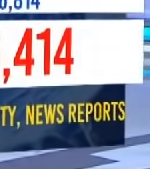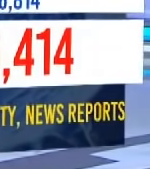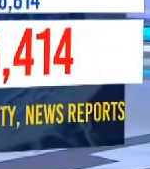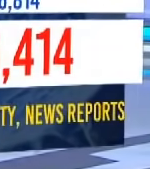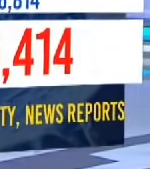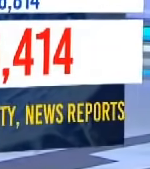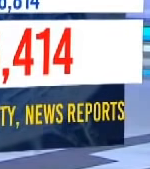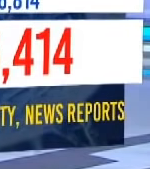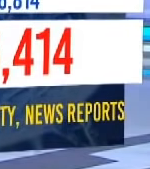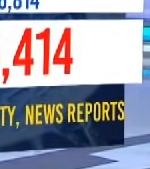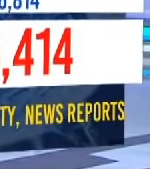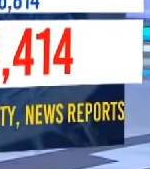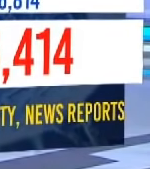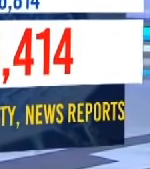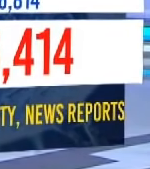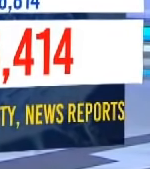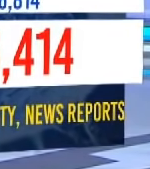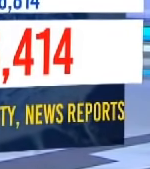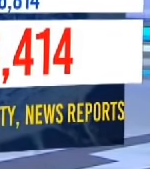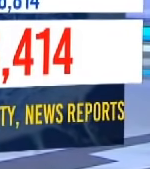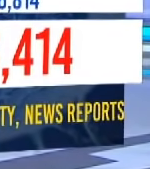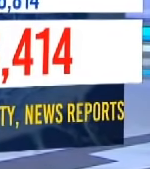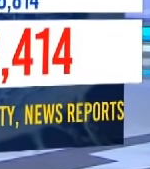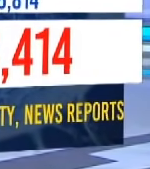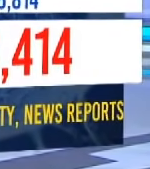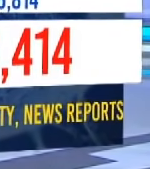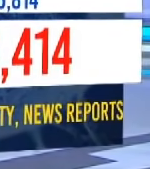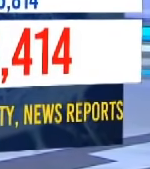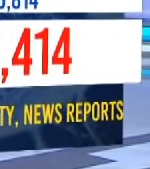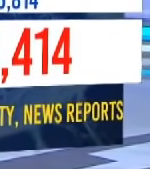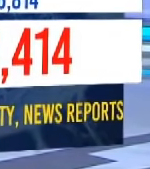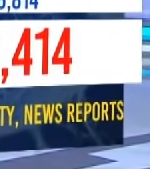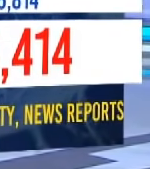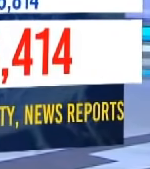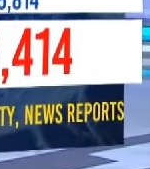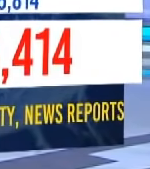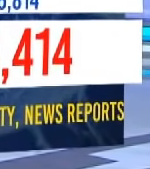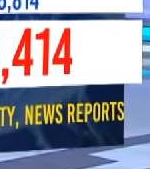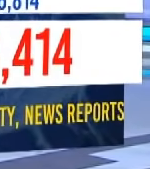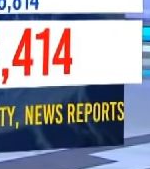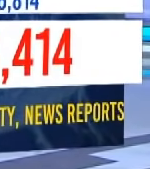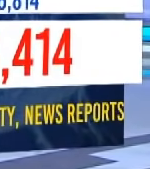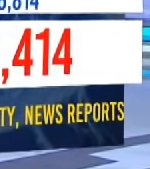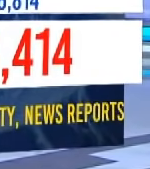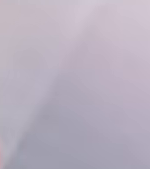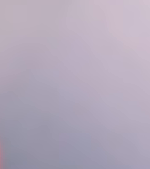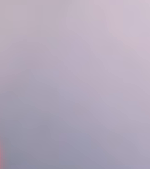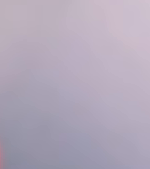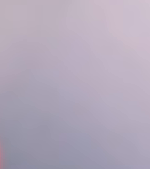Batay po yan sa datos ng Johns Hopkins University kahapon.